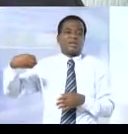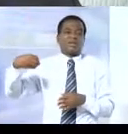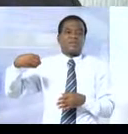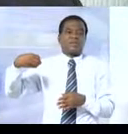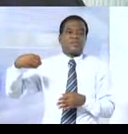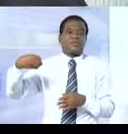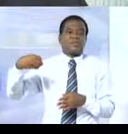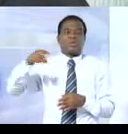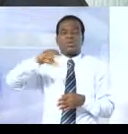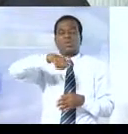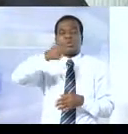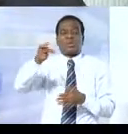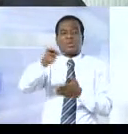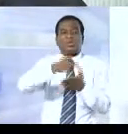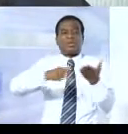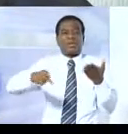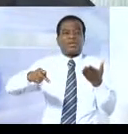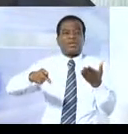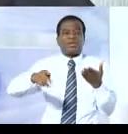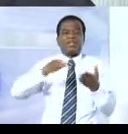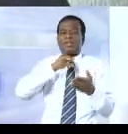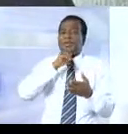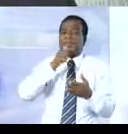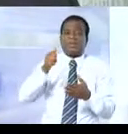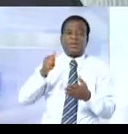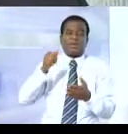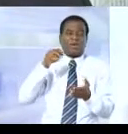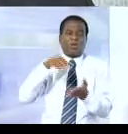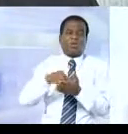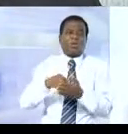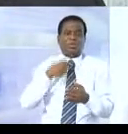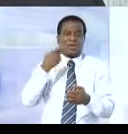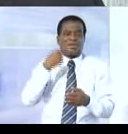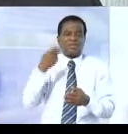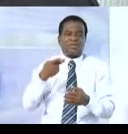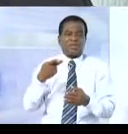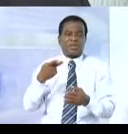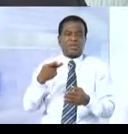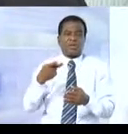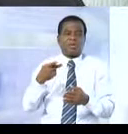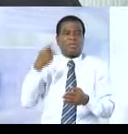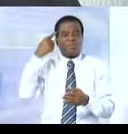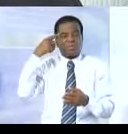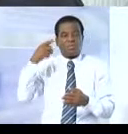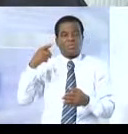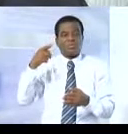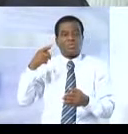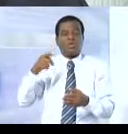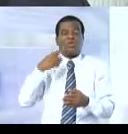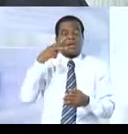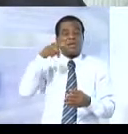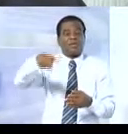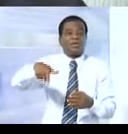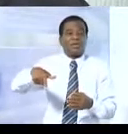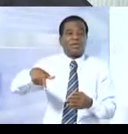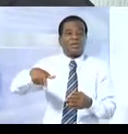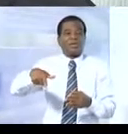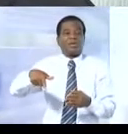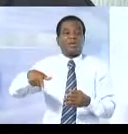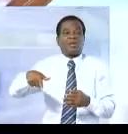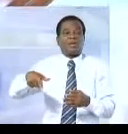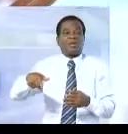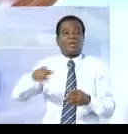Concernant l'autre partie du reliquat, ce n'est pas véritablement à l'ordre du jour, notamment aussi pour le rappel. Donc vous voyez que la proposition du